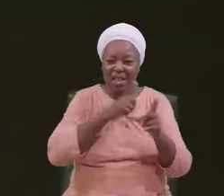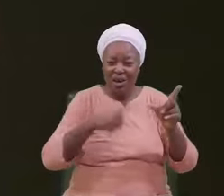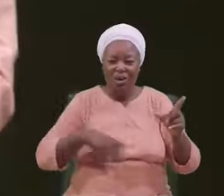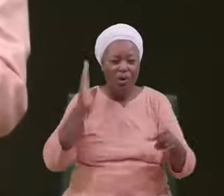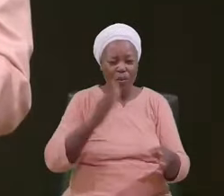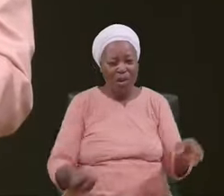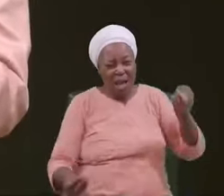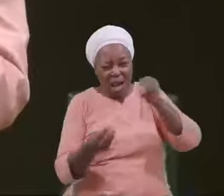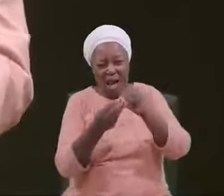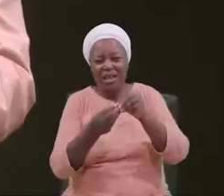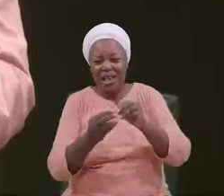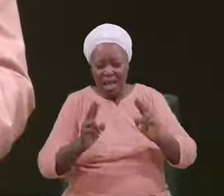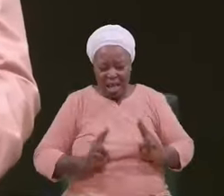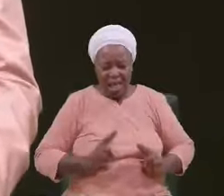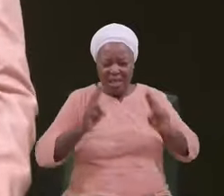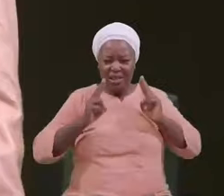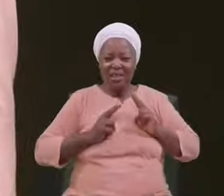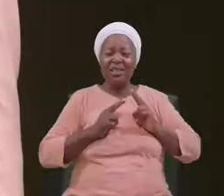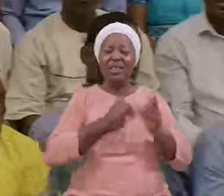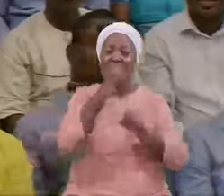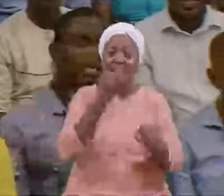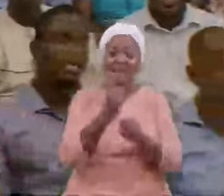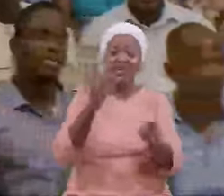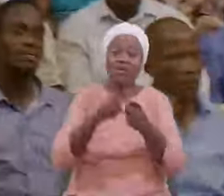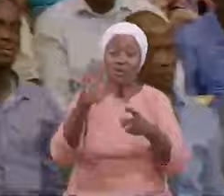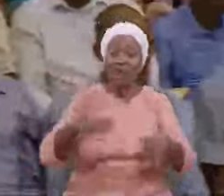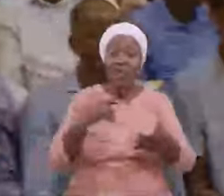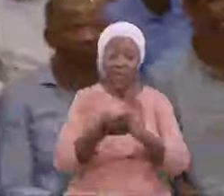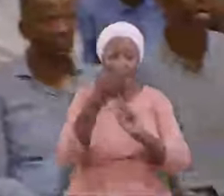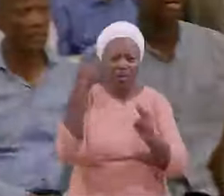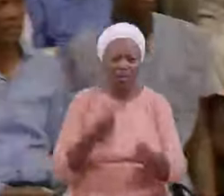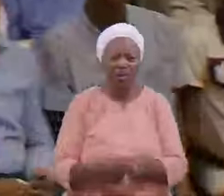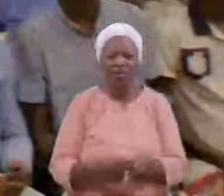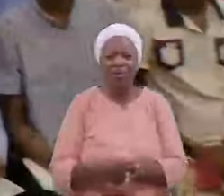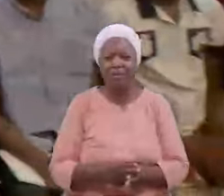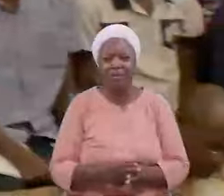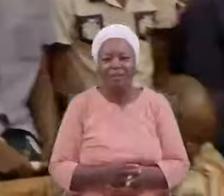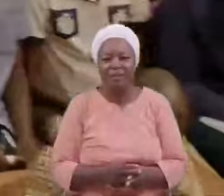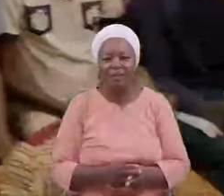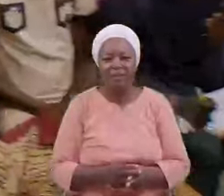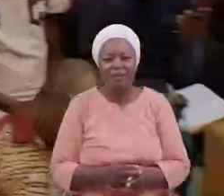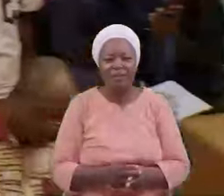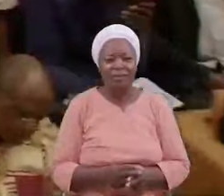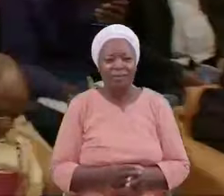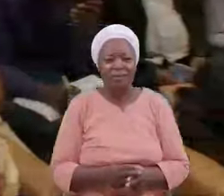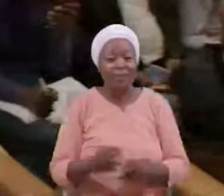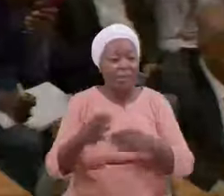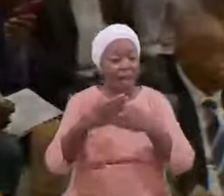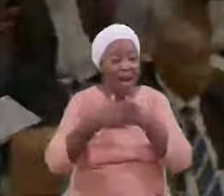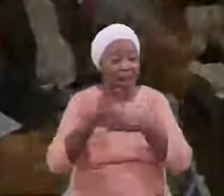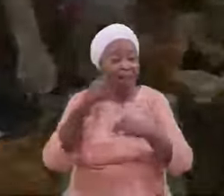des années de santé à votre vie au nom de Jésus-Christ. Après la fin